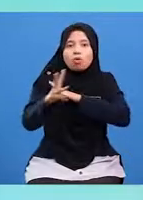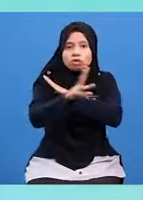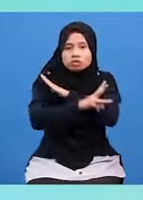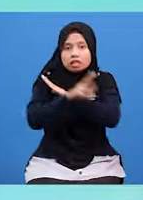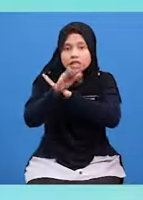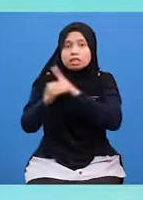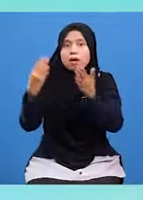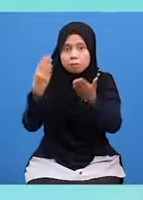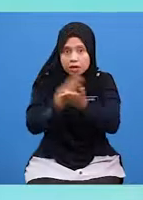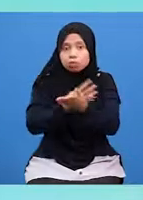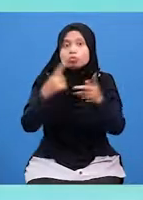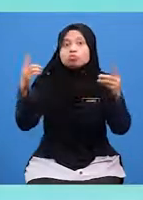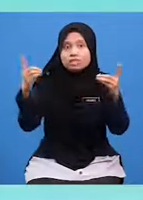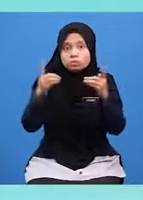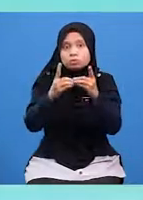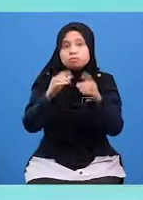yang baru dijelajahi.